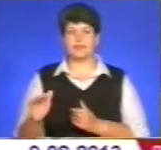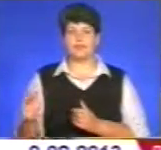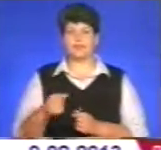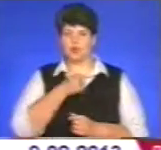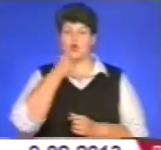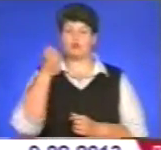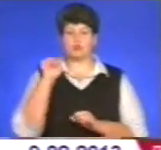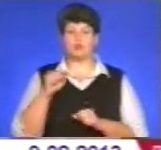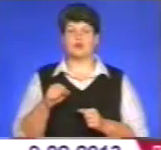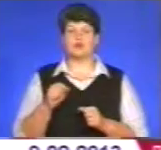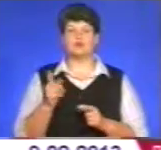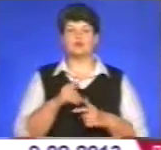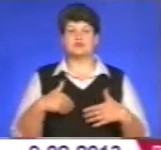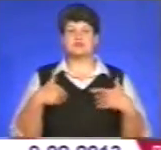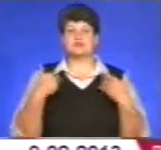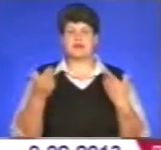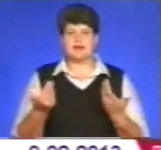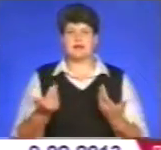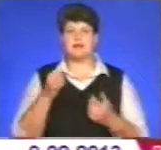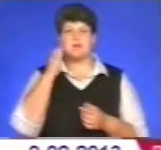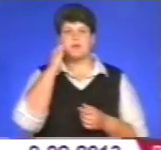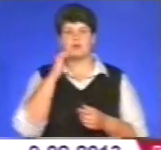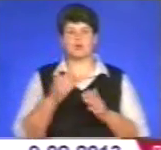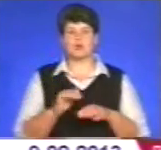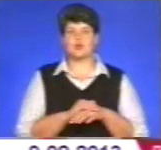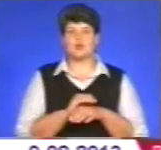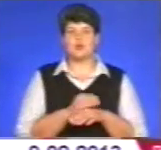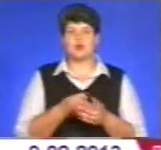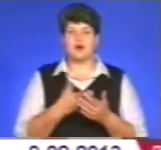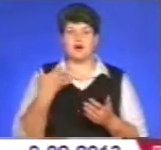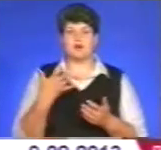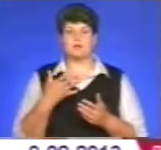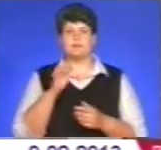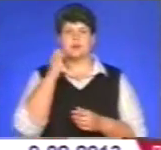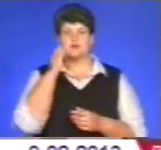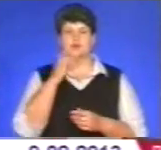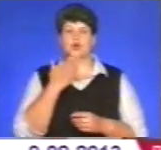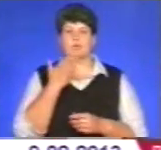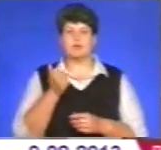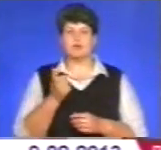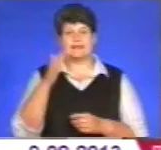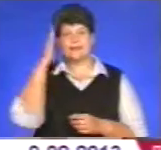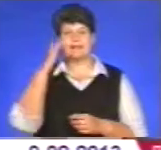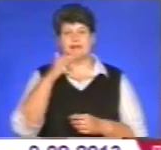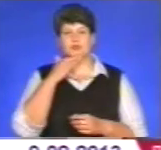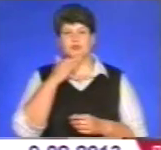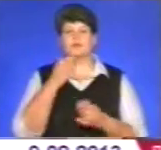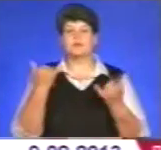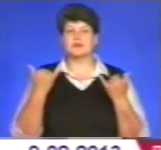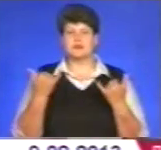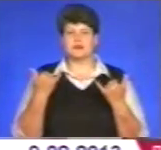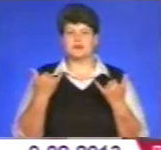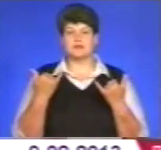найдорослої, щоб було звернення все-таки, знаєте, бабусенько дорогая, бабусенько миленька, татуню вам неньке,